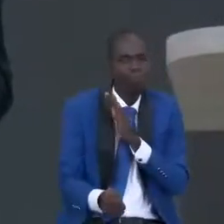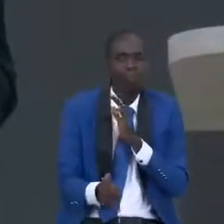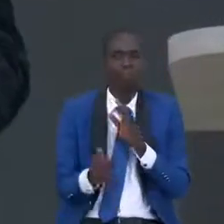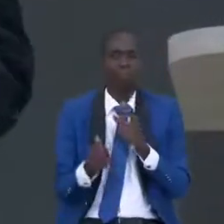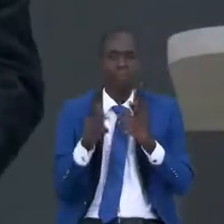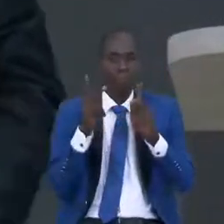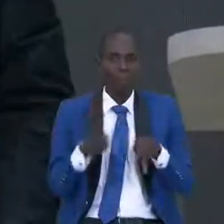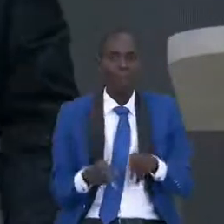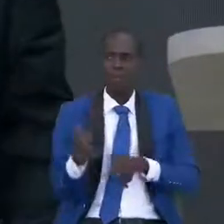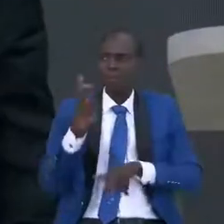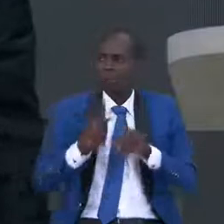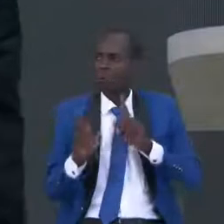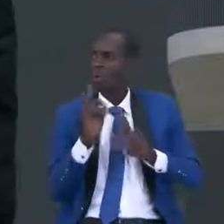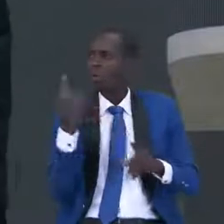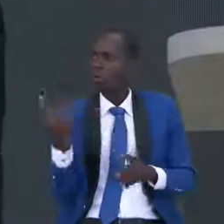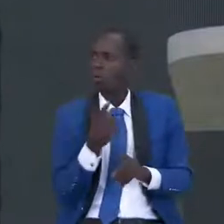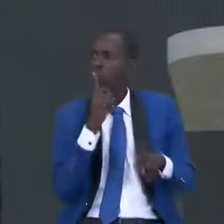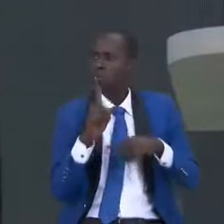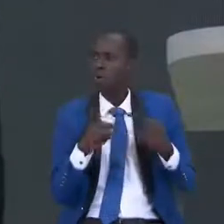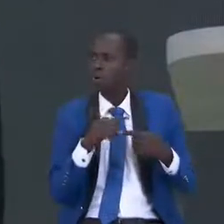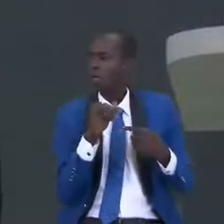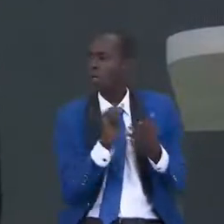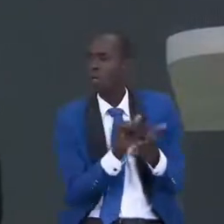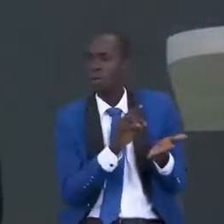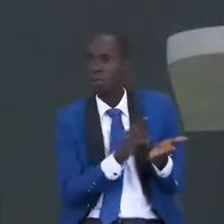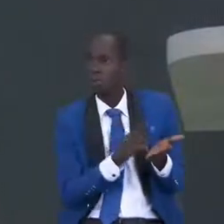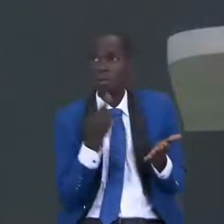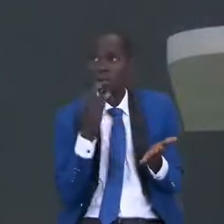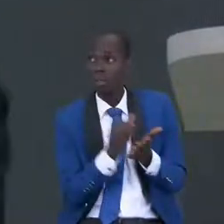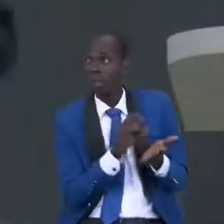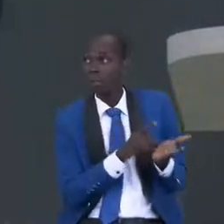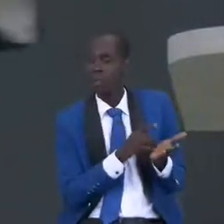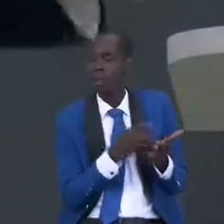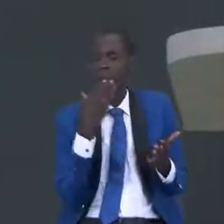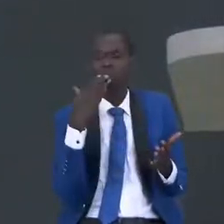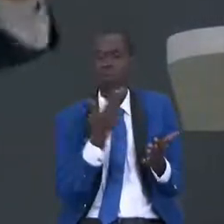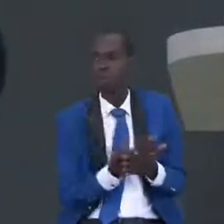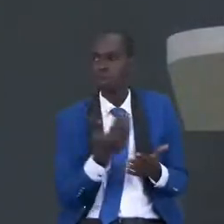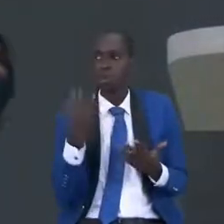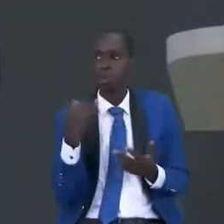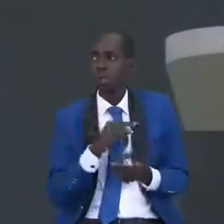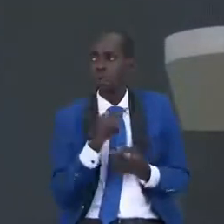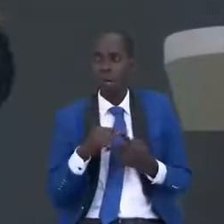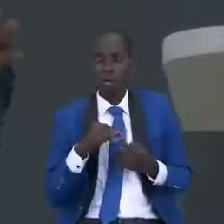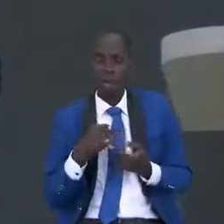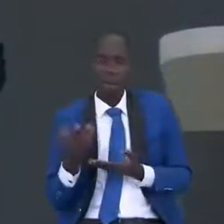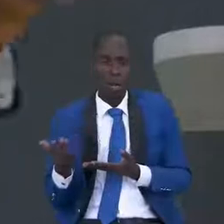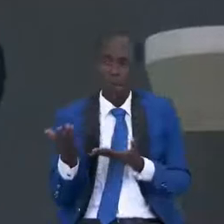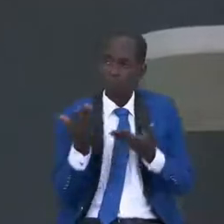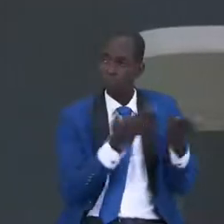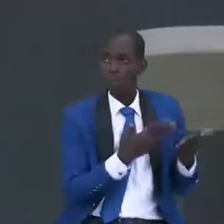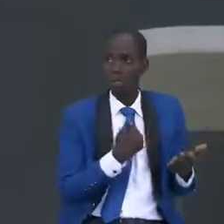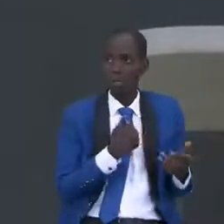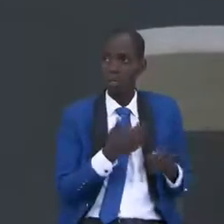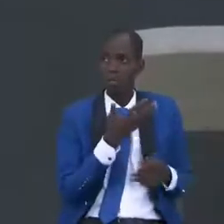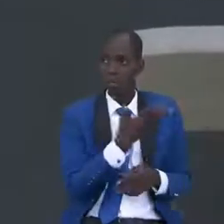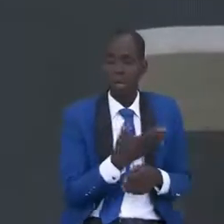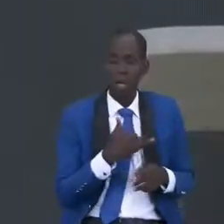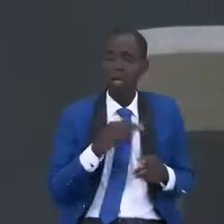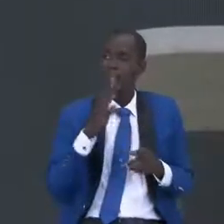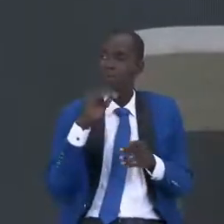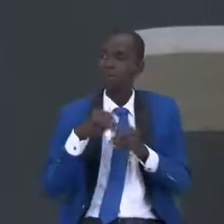lui. Oh, j'étais là. Regardez ce qu'il a fait pour moi. Oh. J'ai amené ça à plusieurs endroits et ils n'ont pas